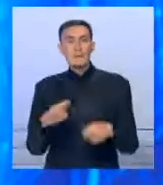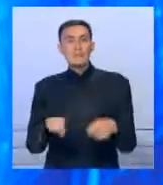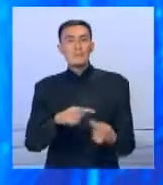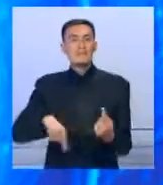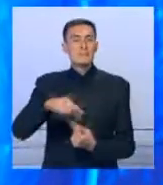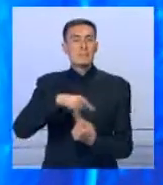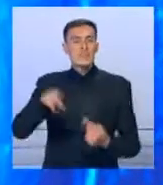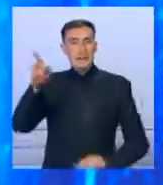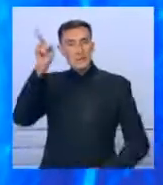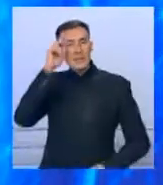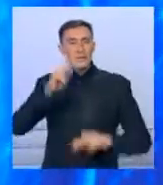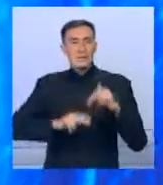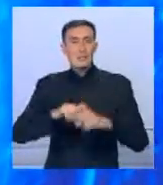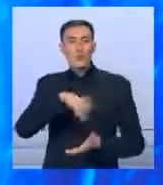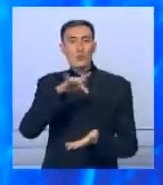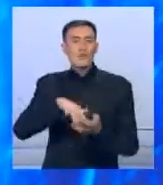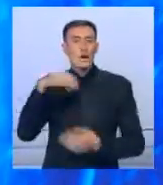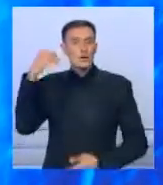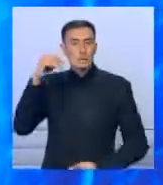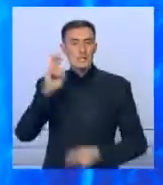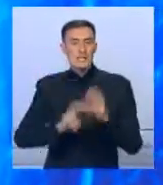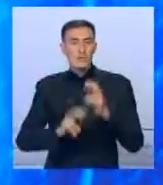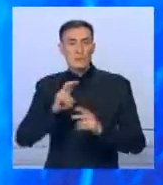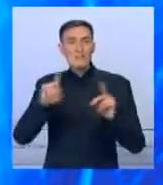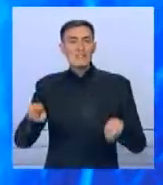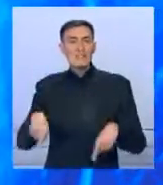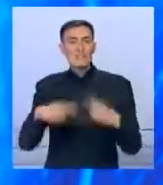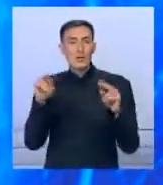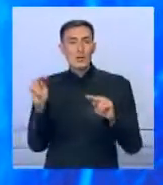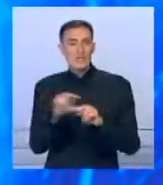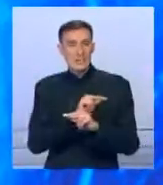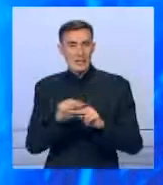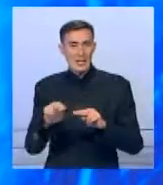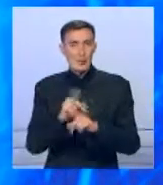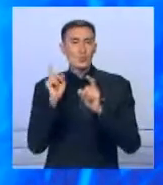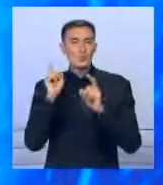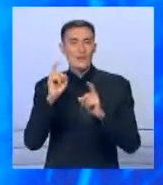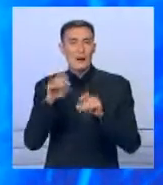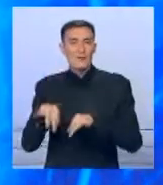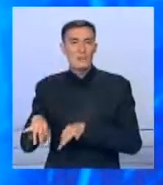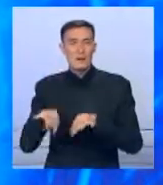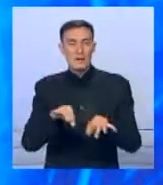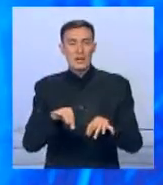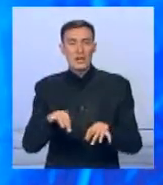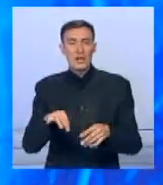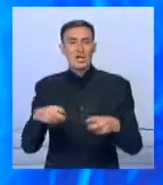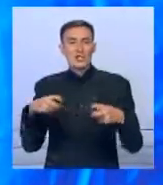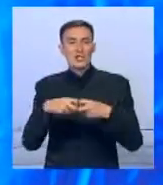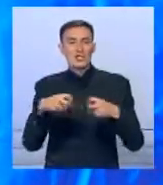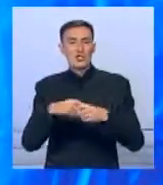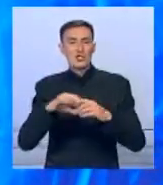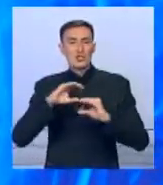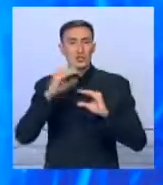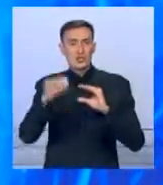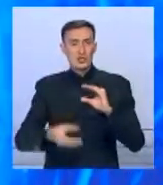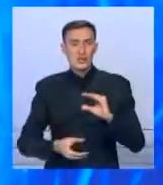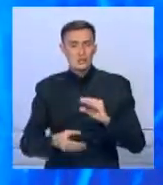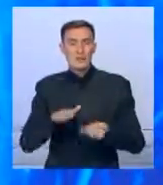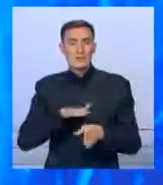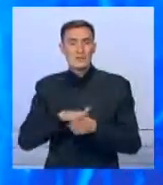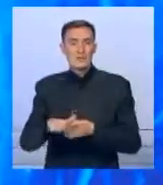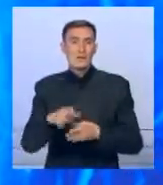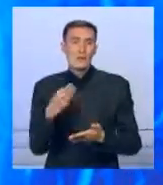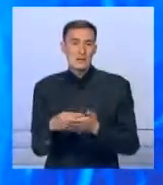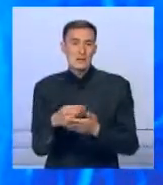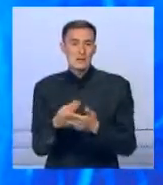Бизнесмен из Германии построит в Актобе завод по восстановлению и реставрации грузовых автомобильных шин. Немецкий инвестор в реализацию проекта